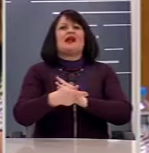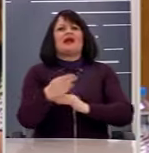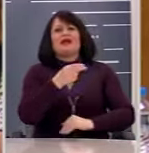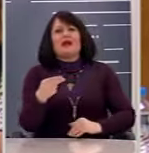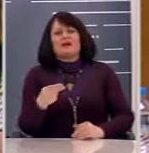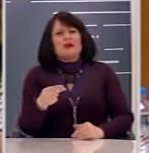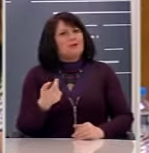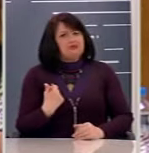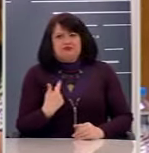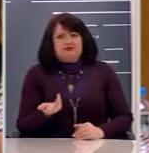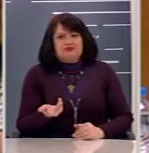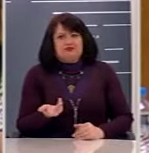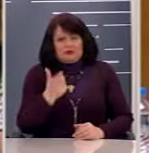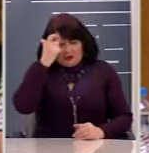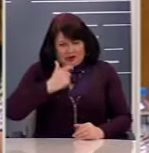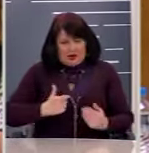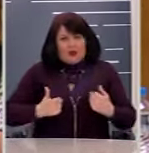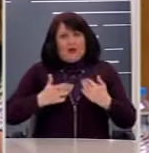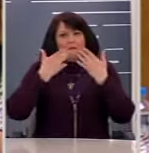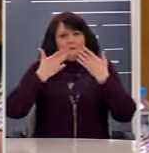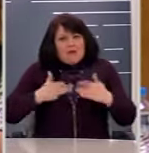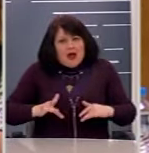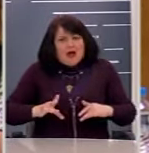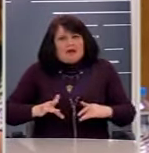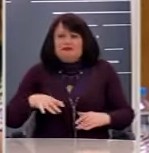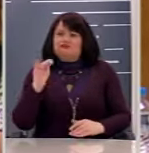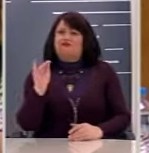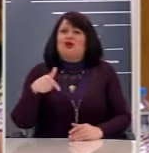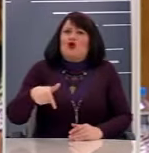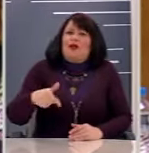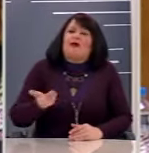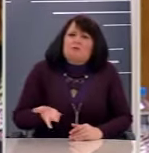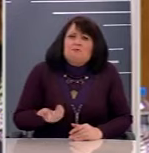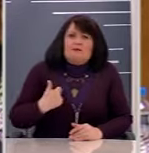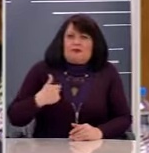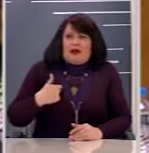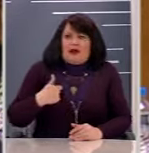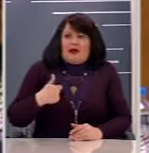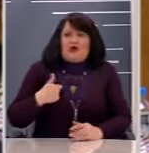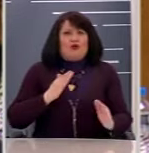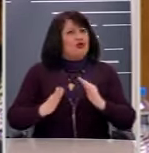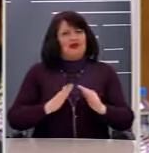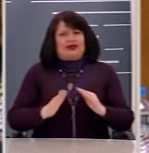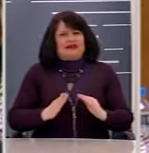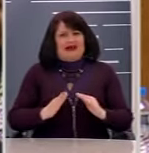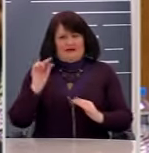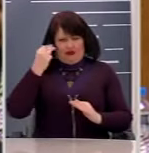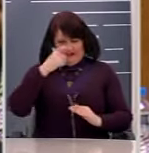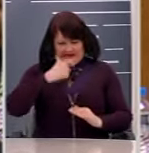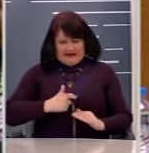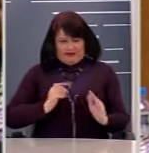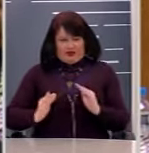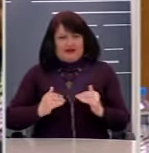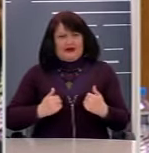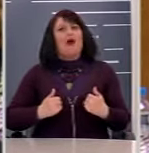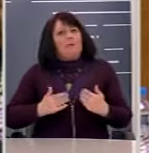Δεν υπάρχει κανένα. Κι εγώ να παραιτηθώ, κύριε Γεωργιάδη, από κάθε προστασία ασυλίας, αν